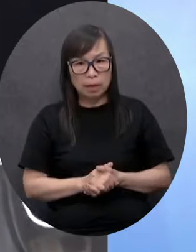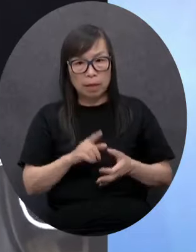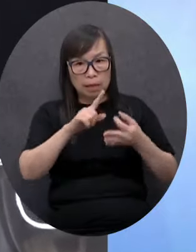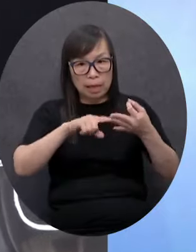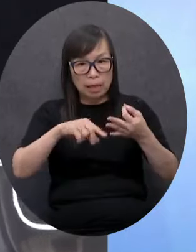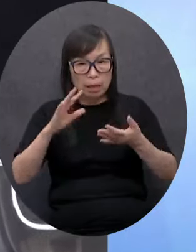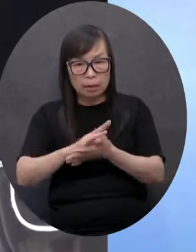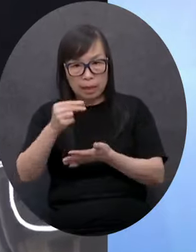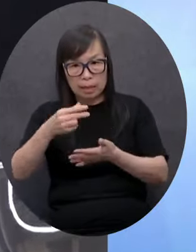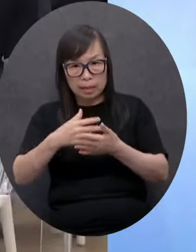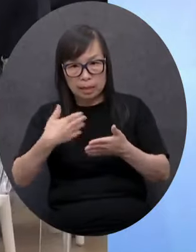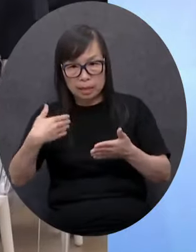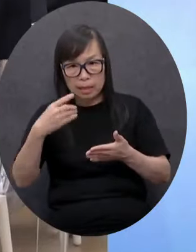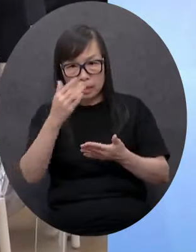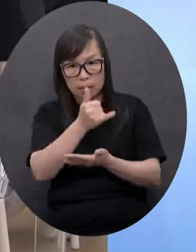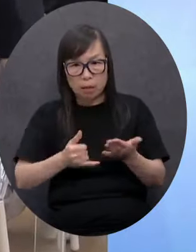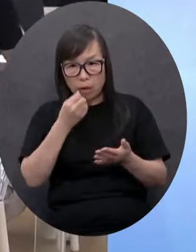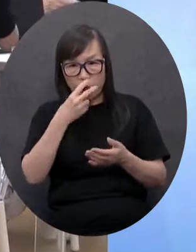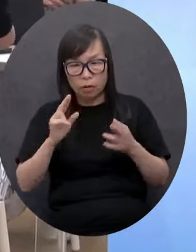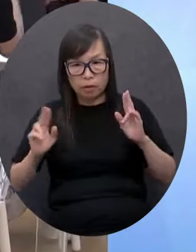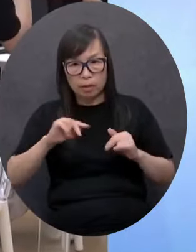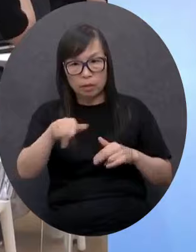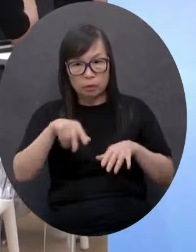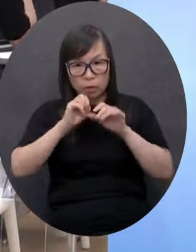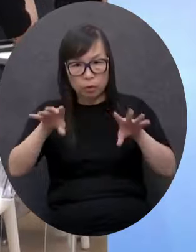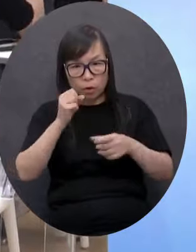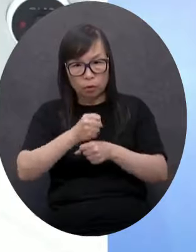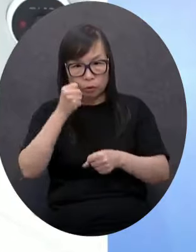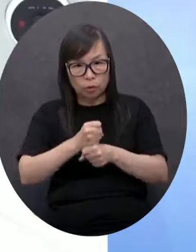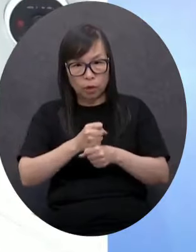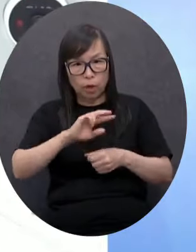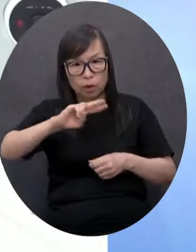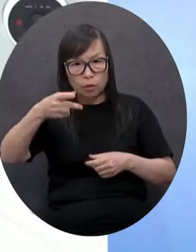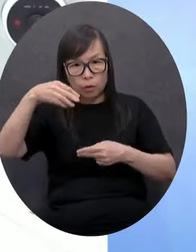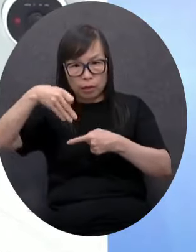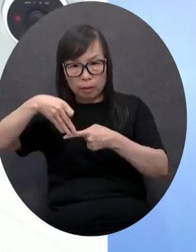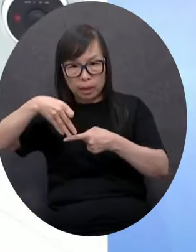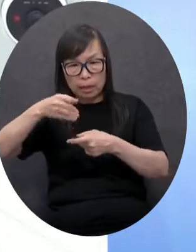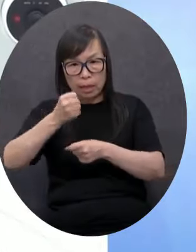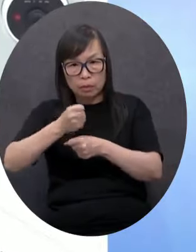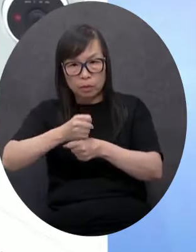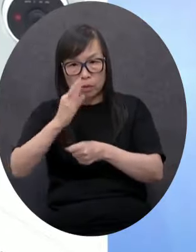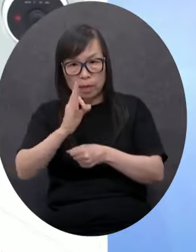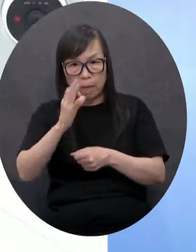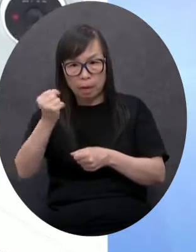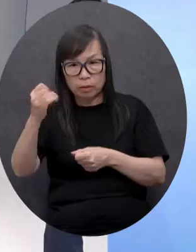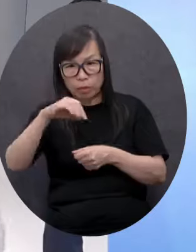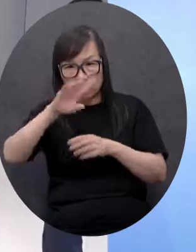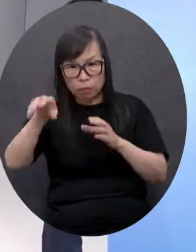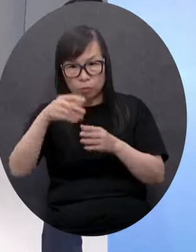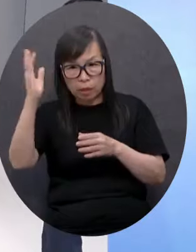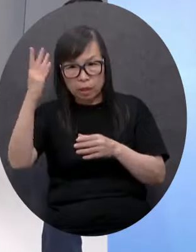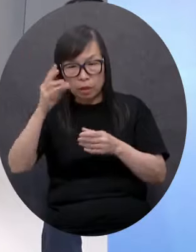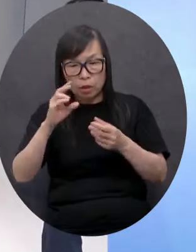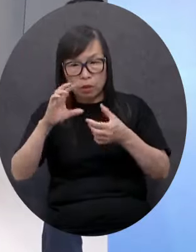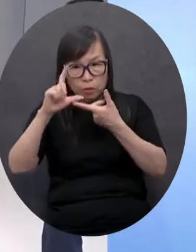Caroline 在7年前辞去在香港的市场推广工作，转去深圳一间生产360度全景相机